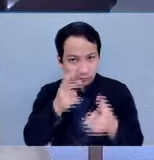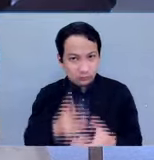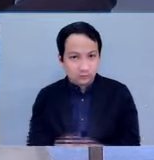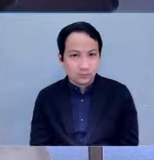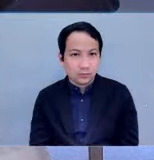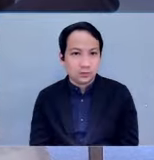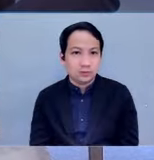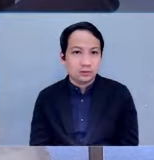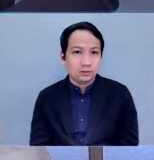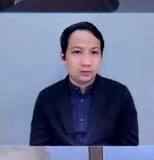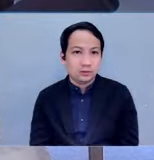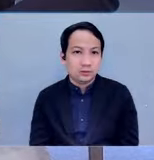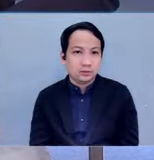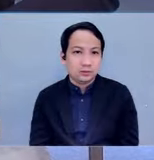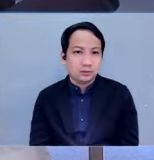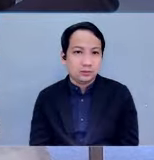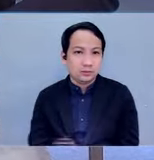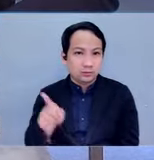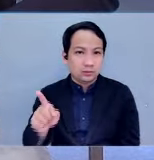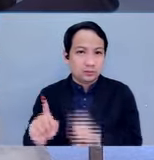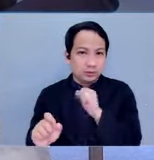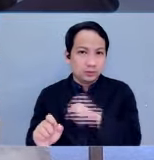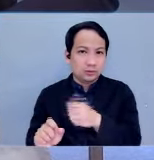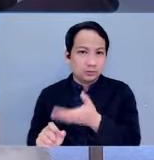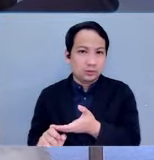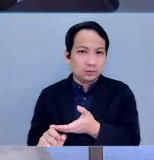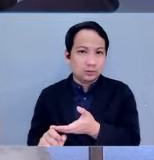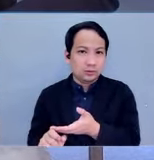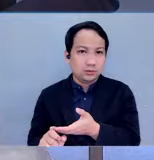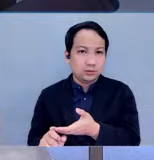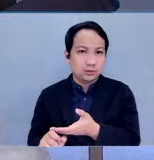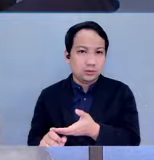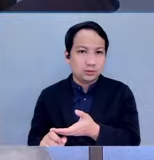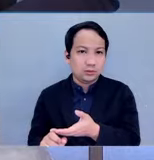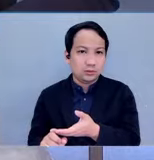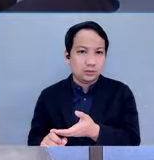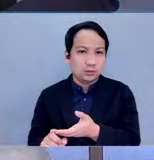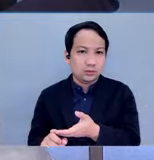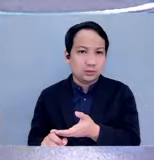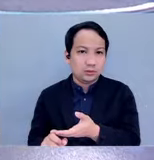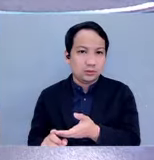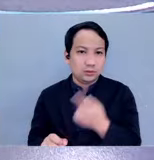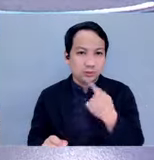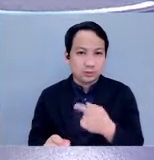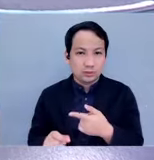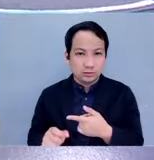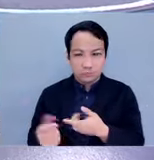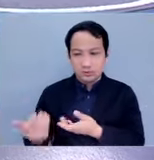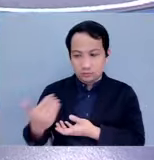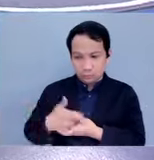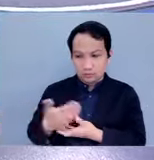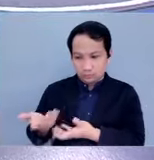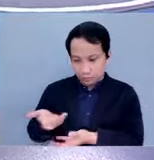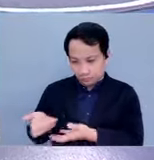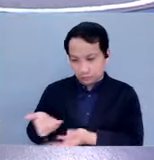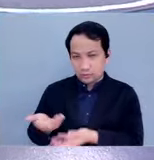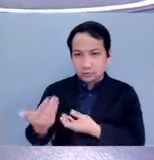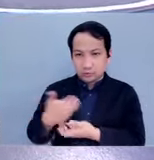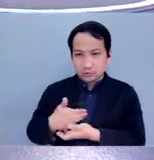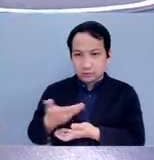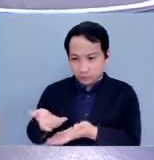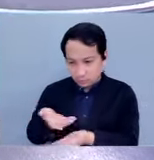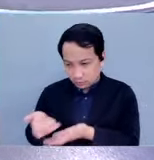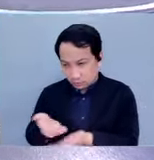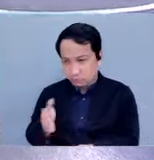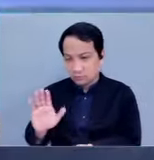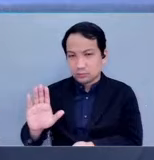Yeah, actually, I agree. No? Sasabihin mo na you can talk to me. We can talk, no? So we can go